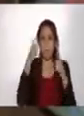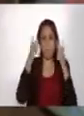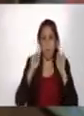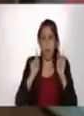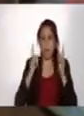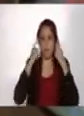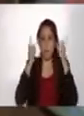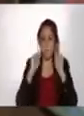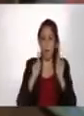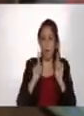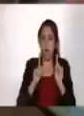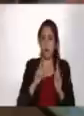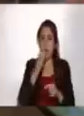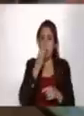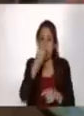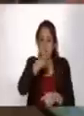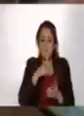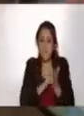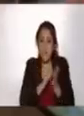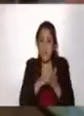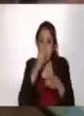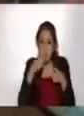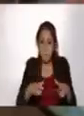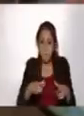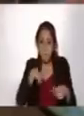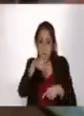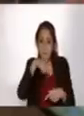كلمه وتعشى في نفس الليله، كلمه انا وتعشى في نفس الليله.